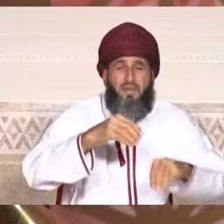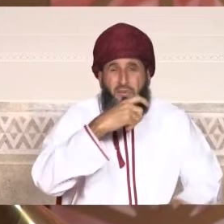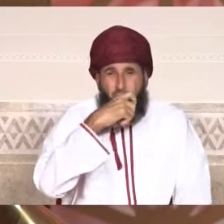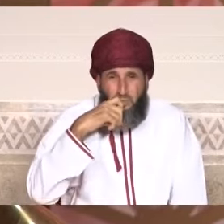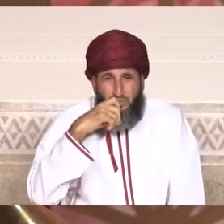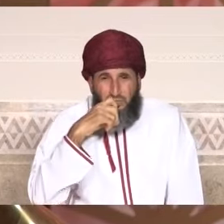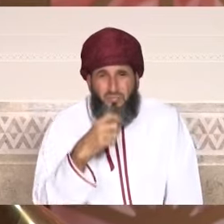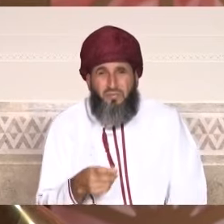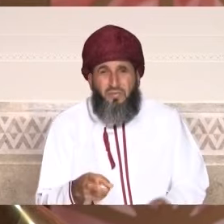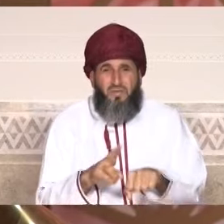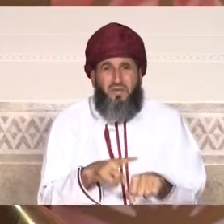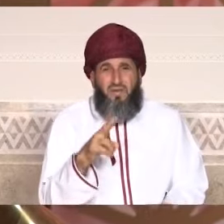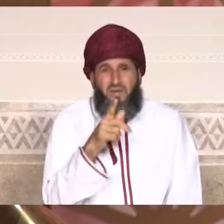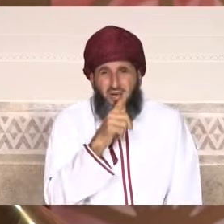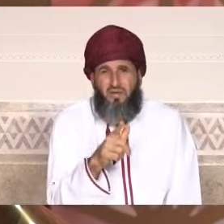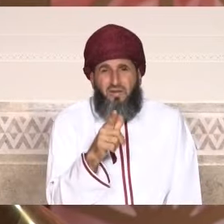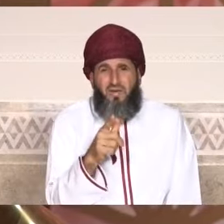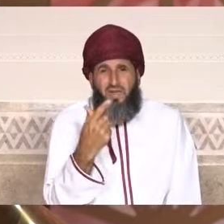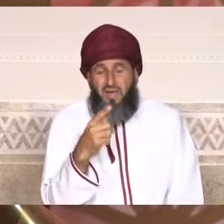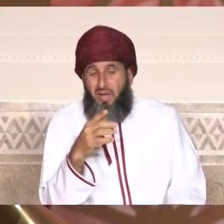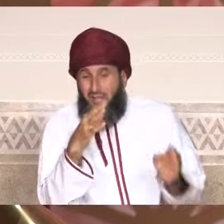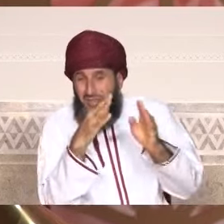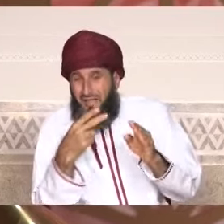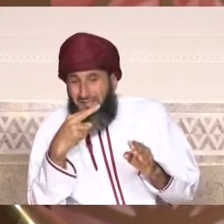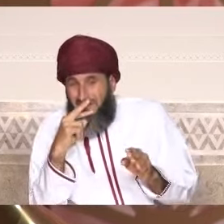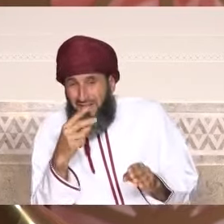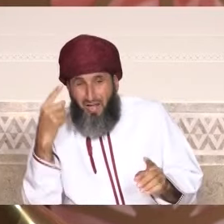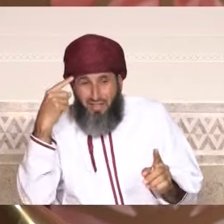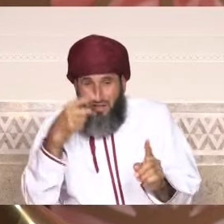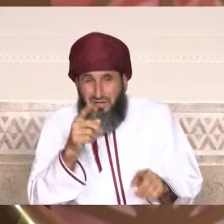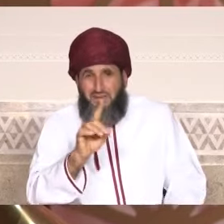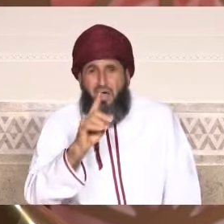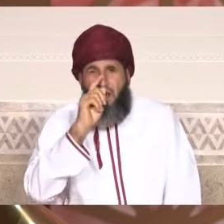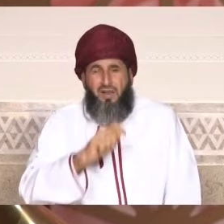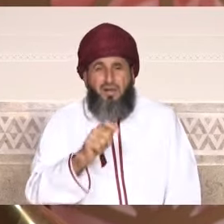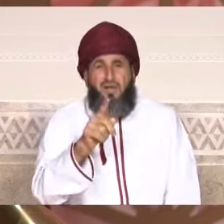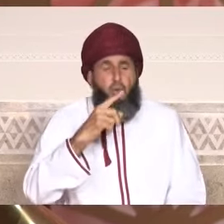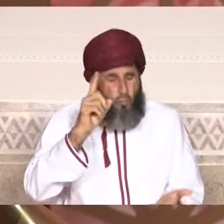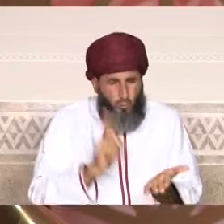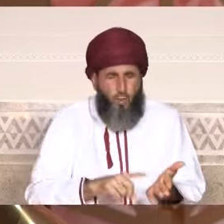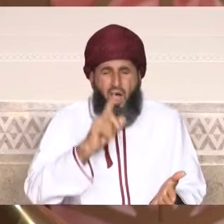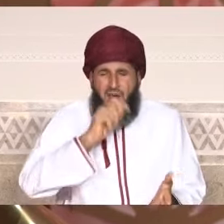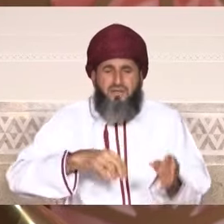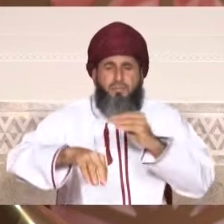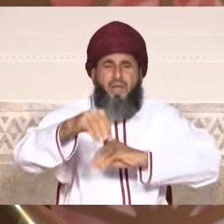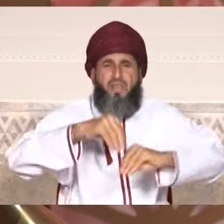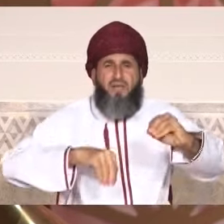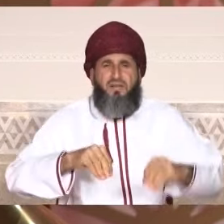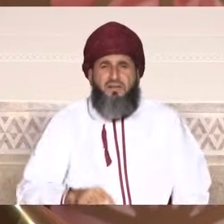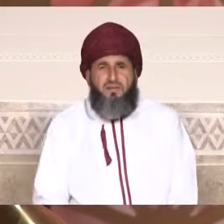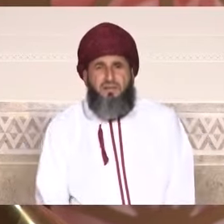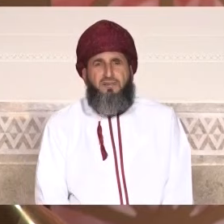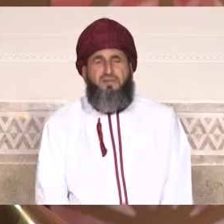إنما منشأها من هذا القصد، قصد الاحتيال، لكن الواجب سيلزمه إما أداء وإما قضاء،